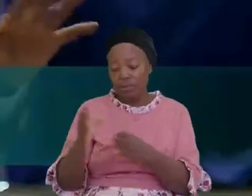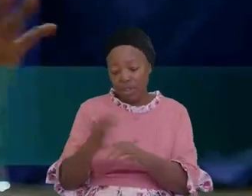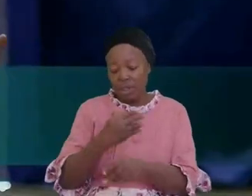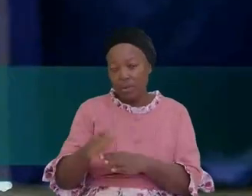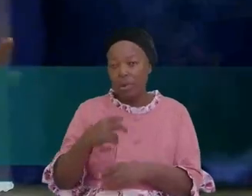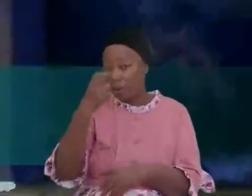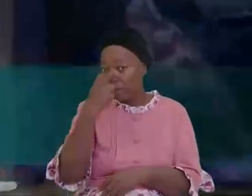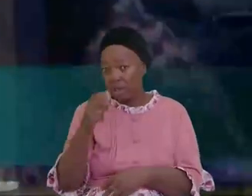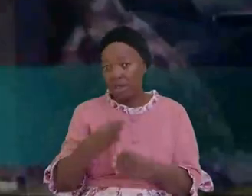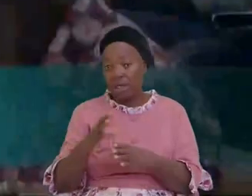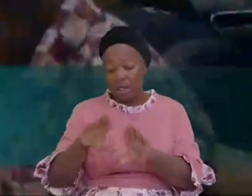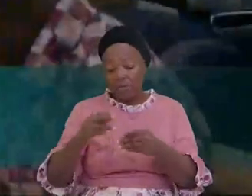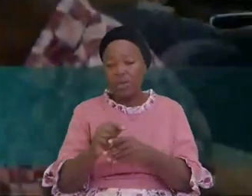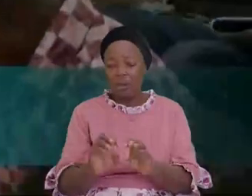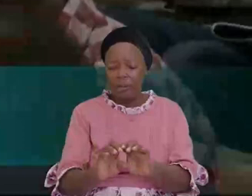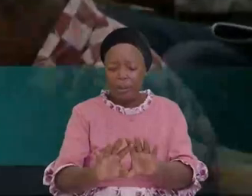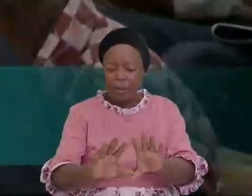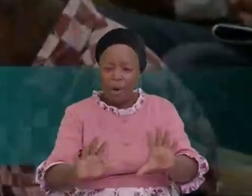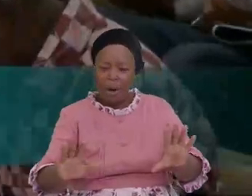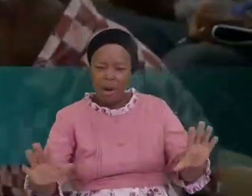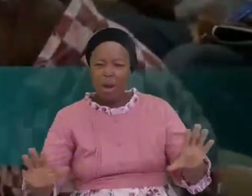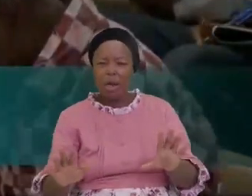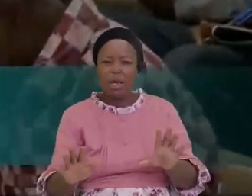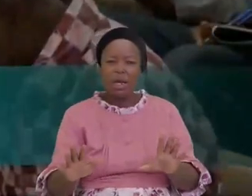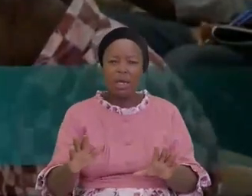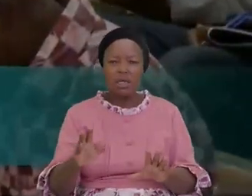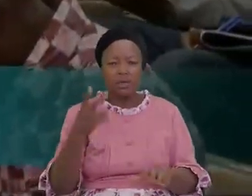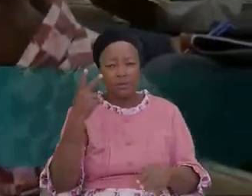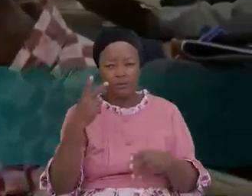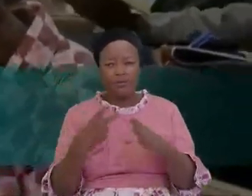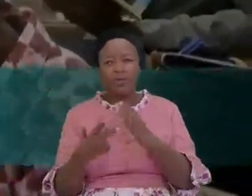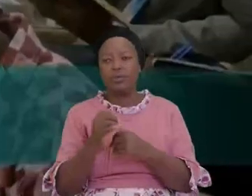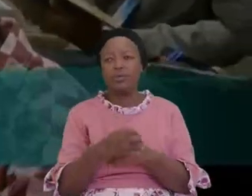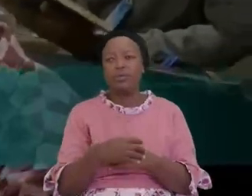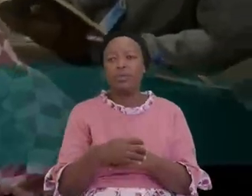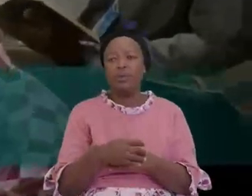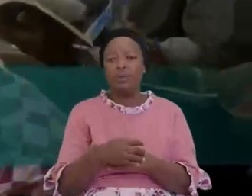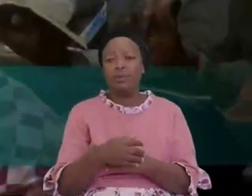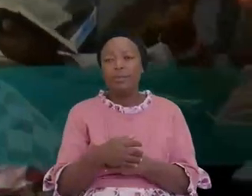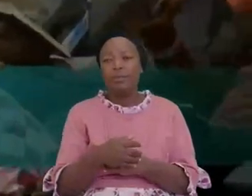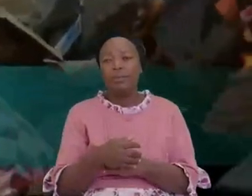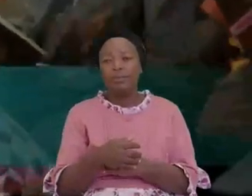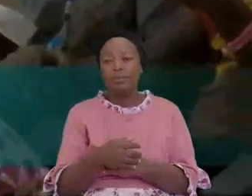ta cécité et te donnera une vision claire, ça c'est pour toi.